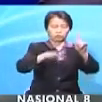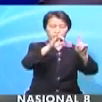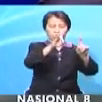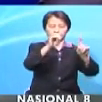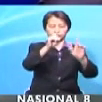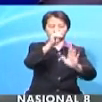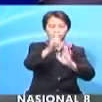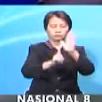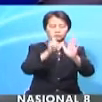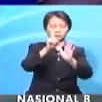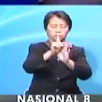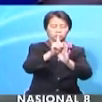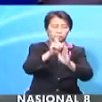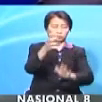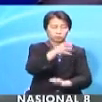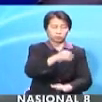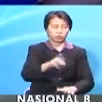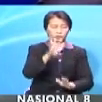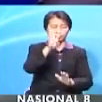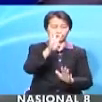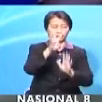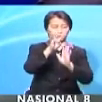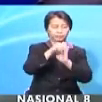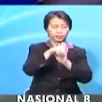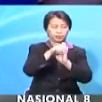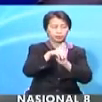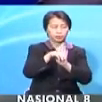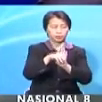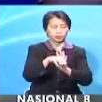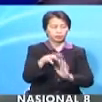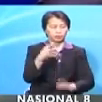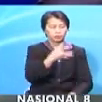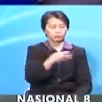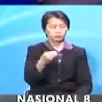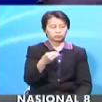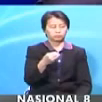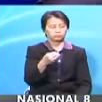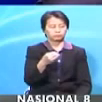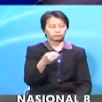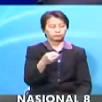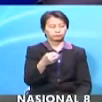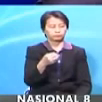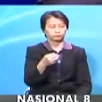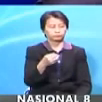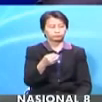dan 4 menit ya dan segala